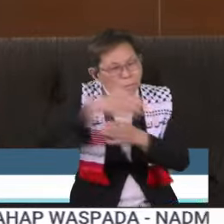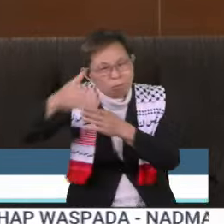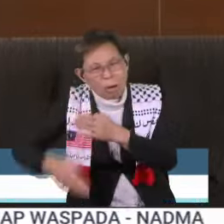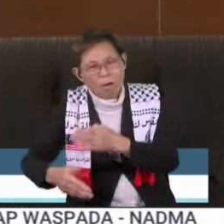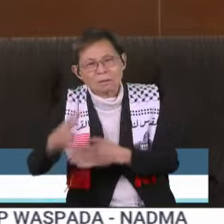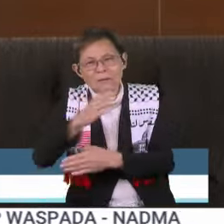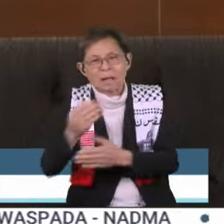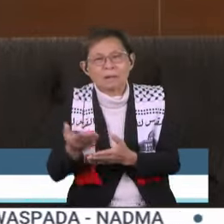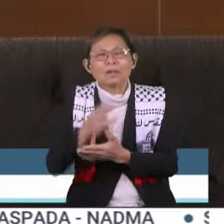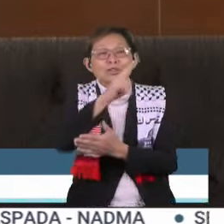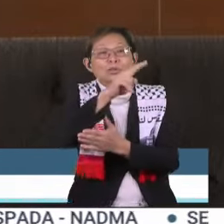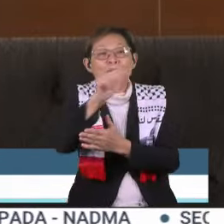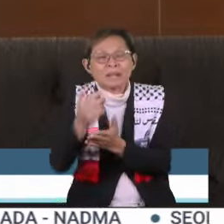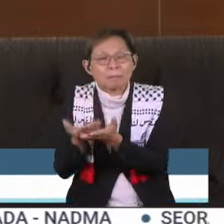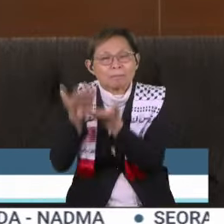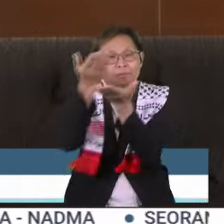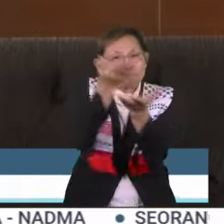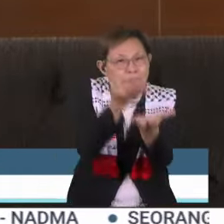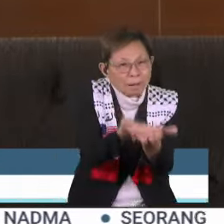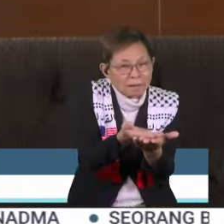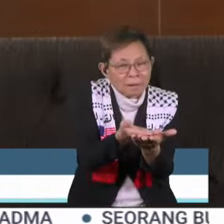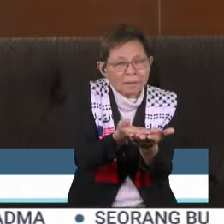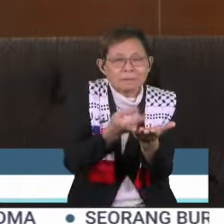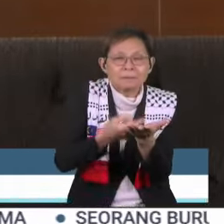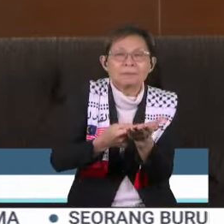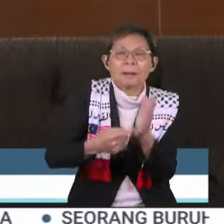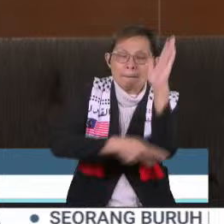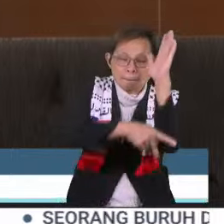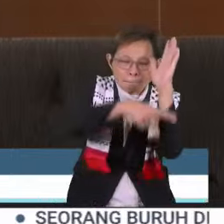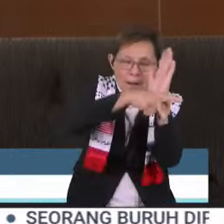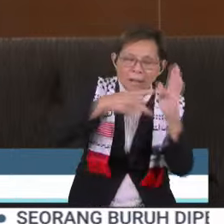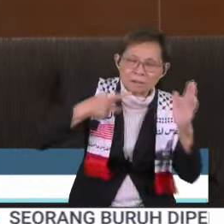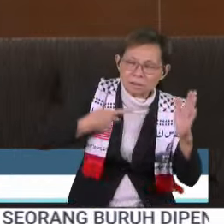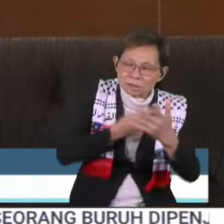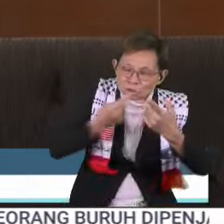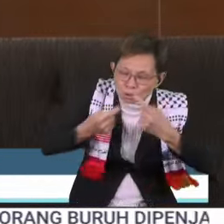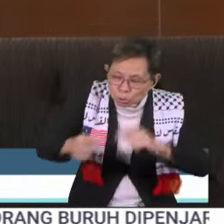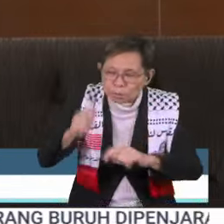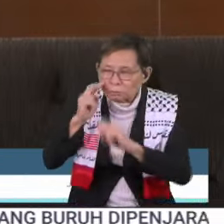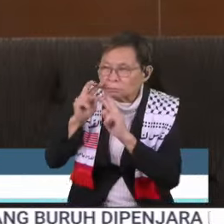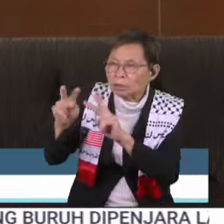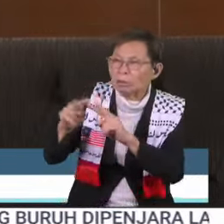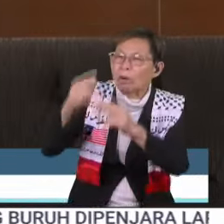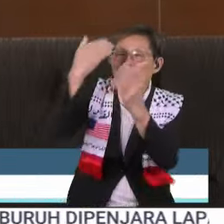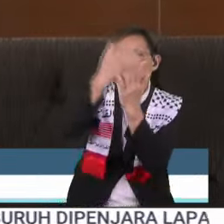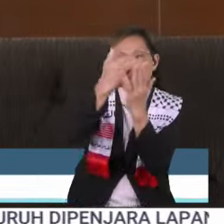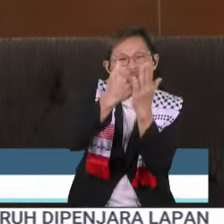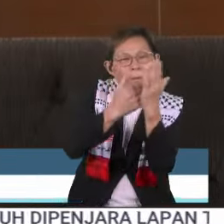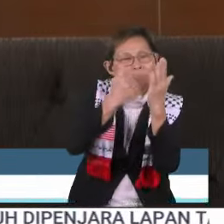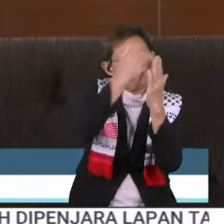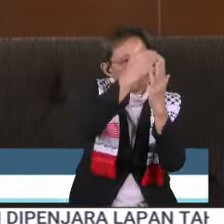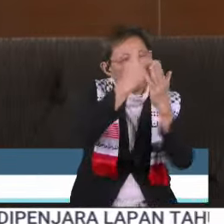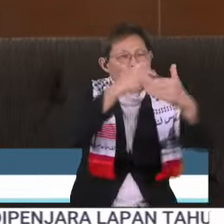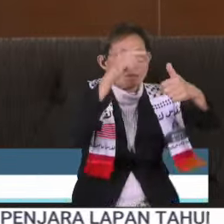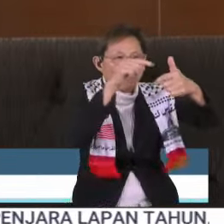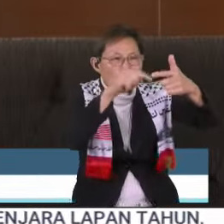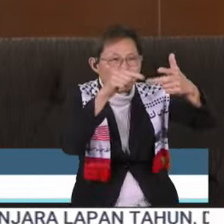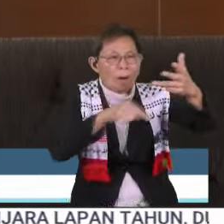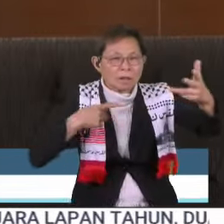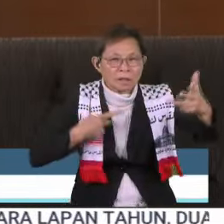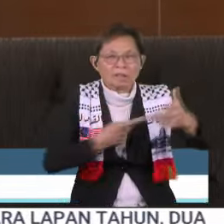juga dibangkitkan di dalam parlimen. Jadi sebab itu kita cuba nak tengok apa langkah-langkah yang boleh kita ambil, dan